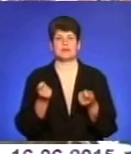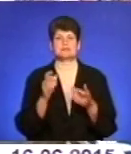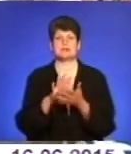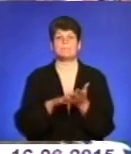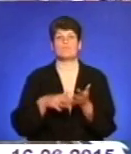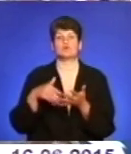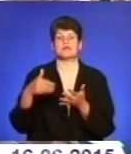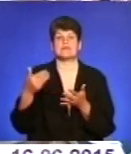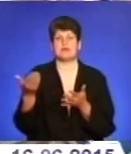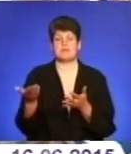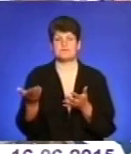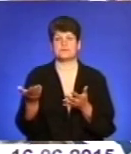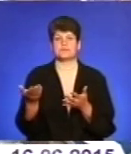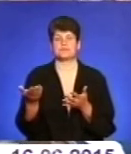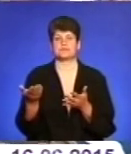поданням